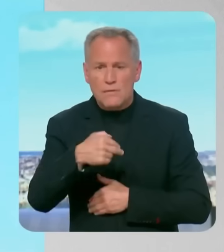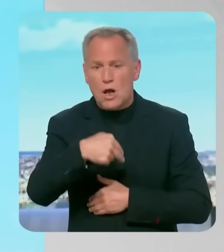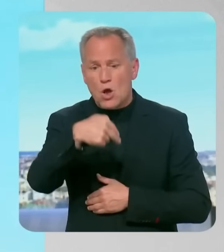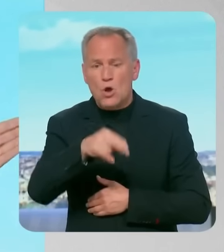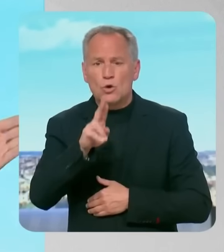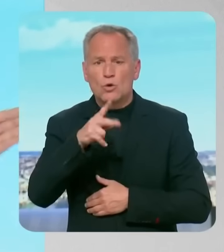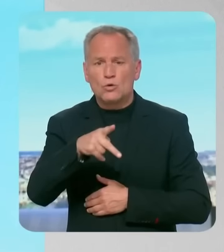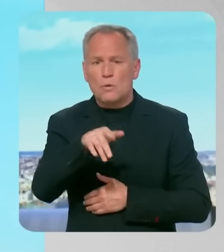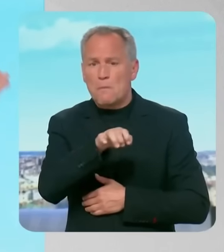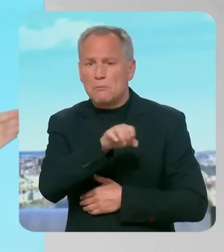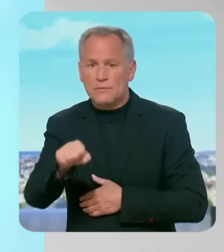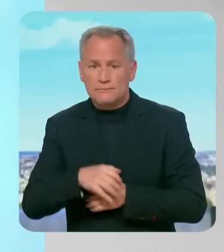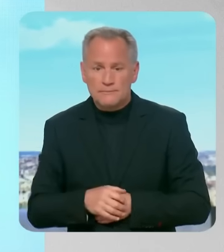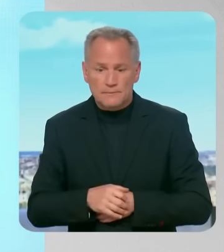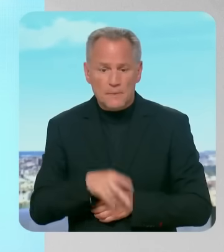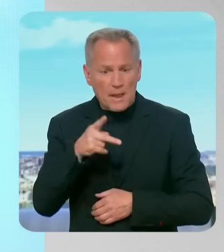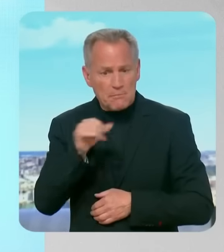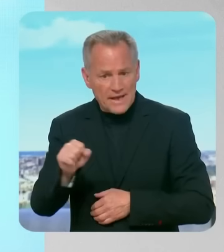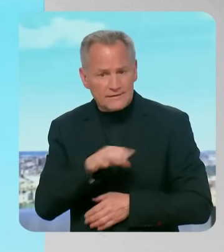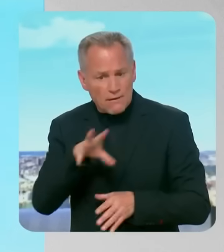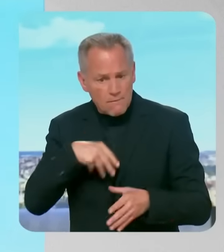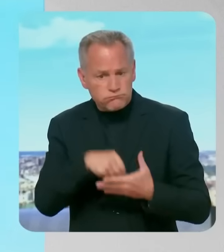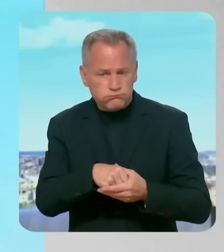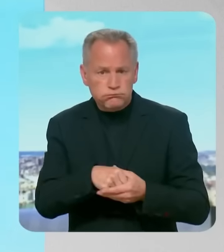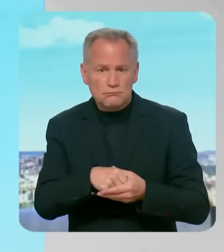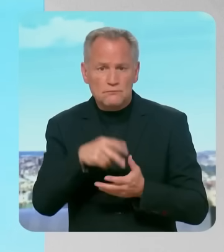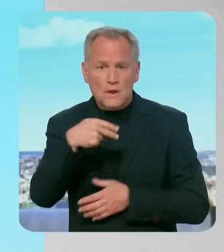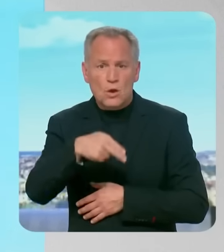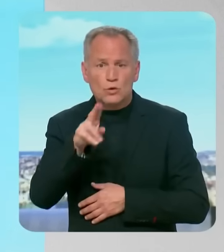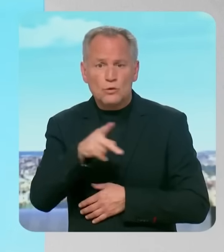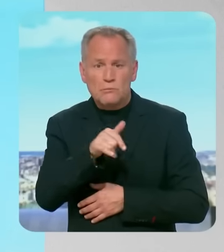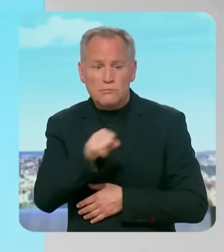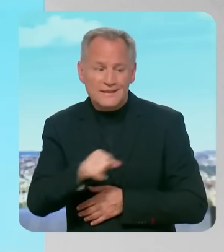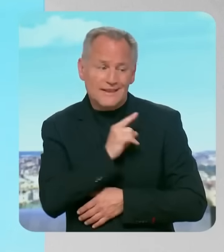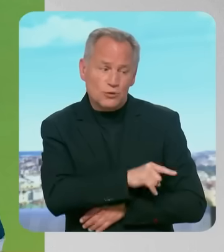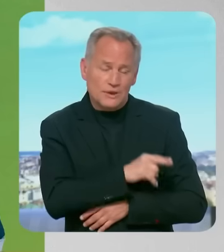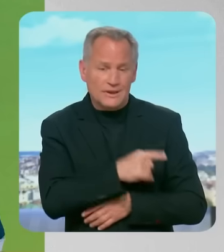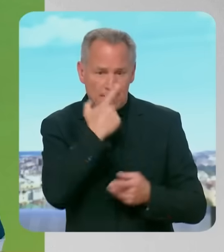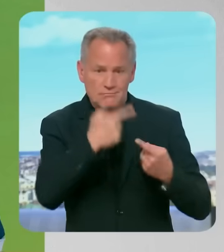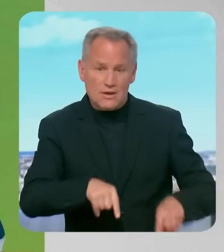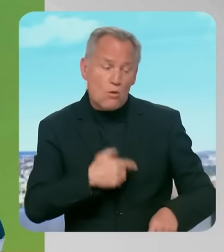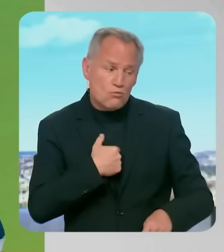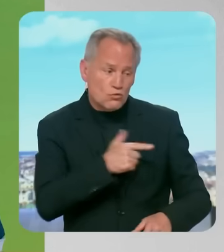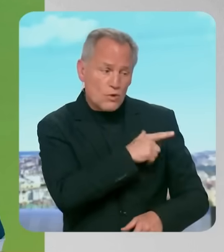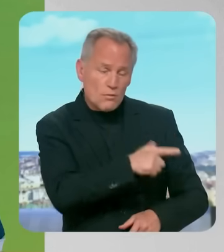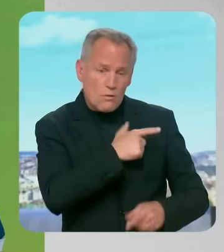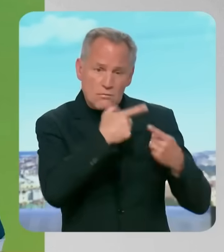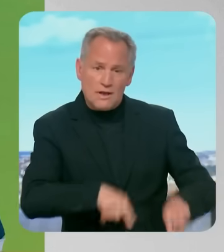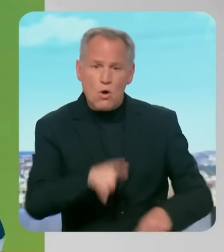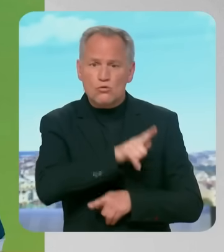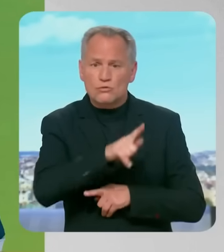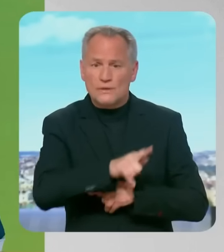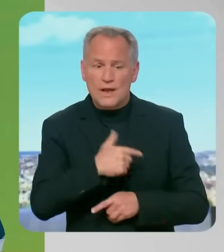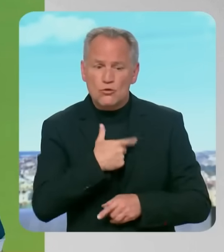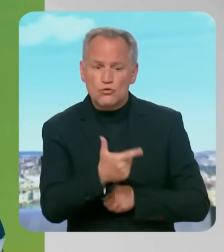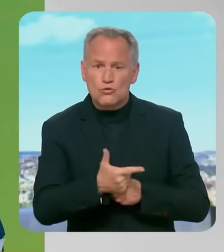NUPES, le Parti Socialiste toujours, fait partie de la NUPES. Qui a toujours refusé précisément Raphaël Glucksmann et c'est le désaccord que j'ai avec lui. Nous avons fait une alliance